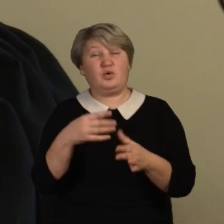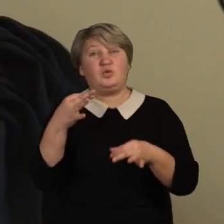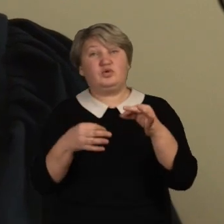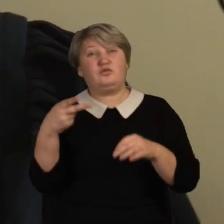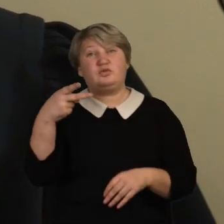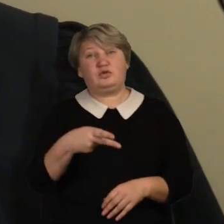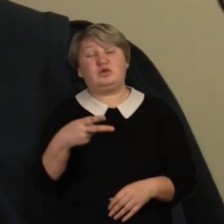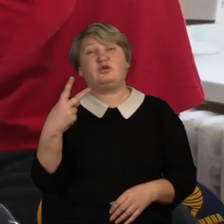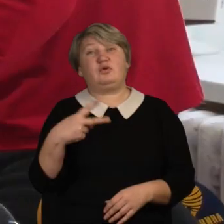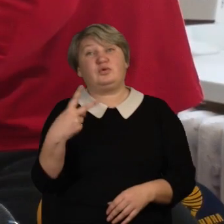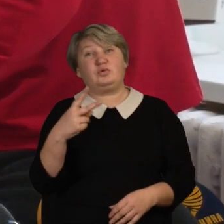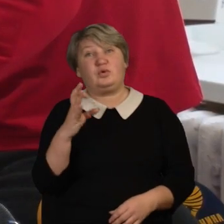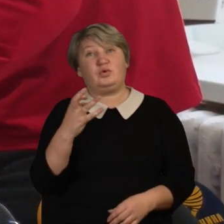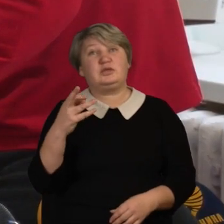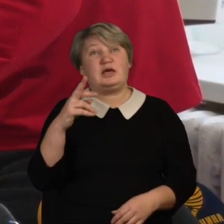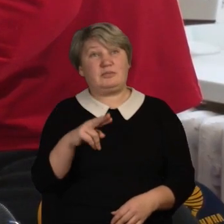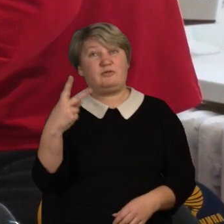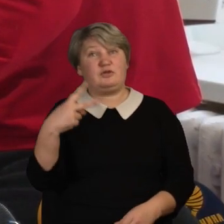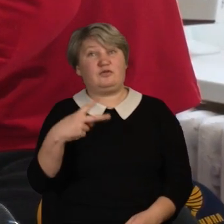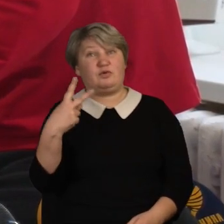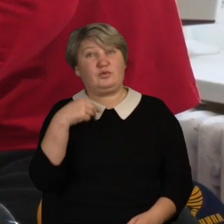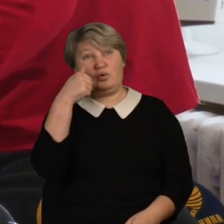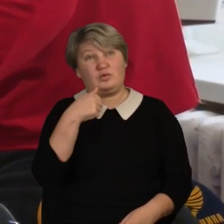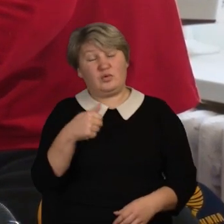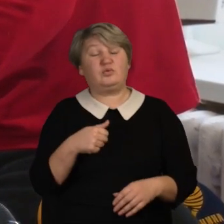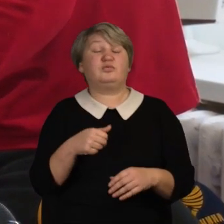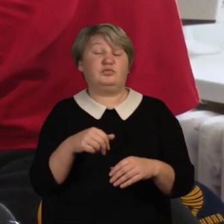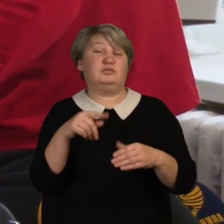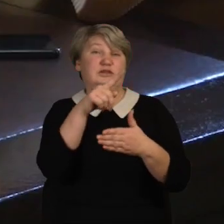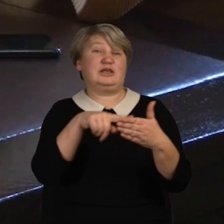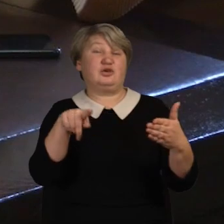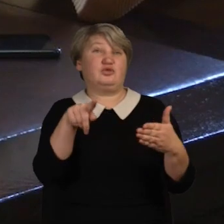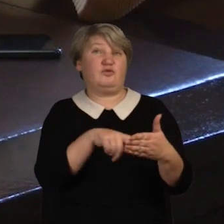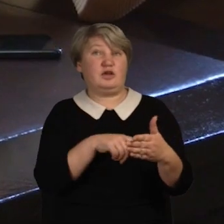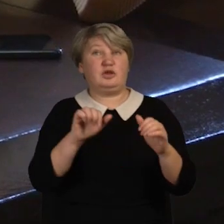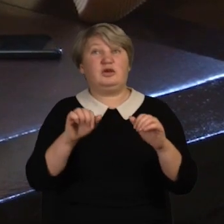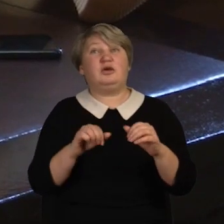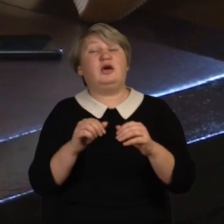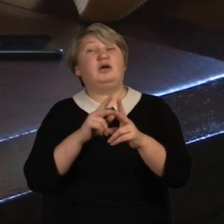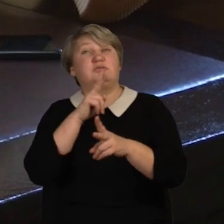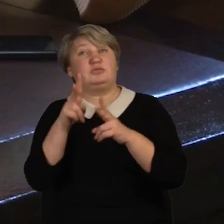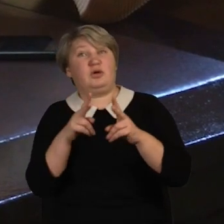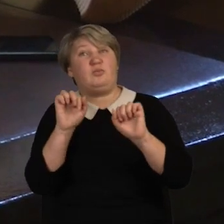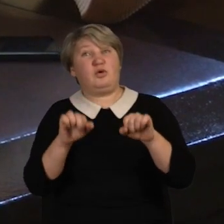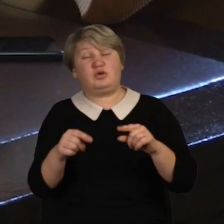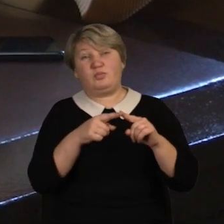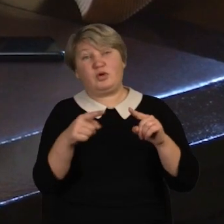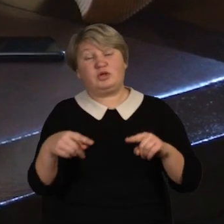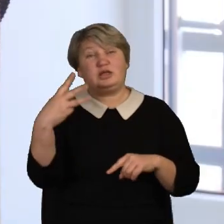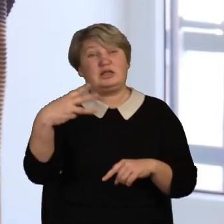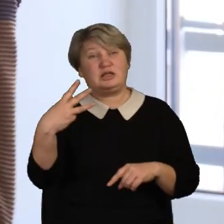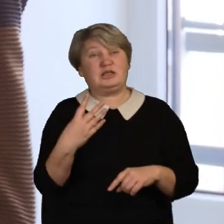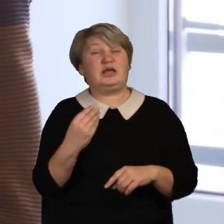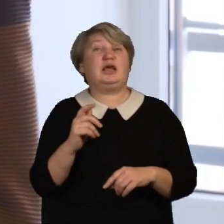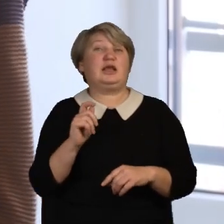2003 року скасувати. Зі слів судді, рішення апеляційного суду можна протягом 30 днів оскаржити у Верховному суді